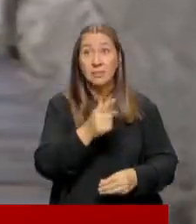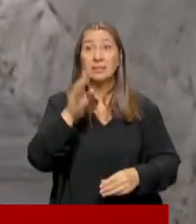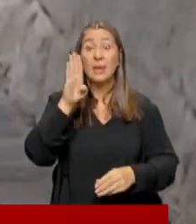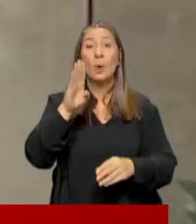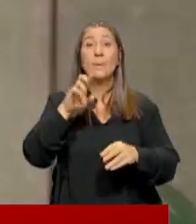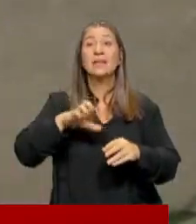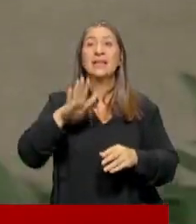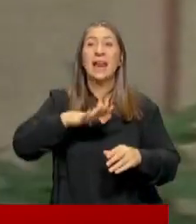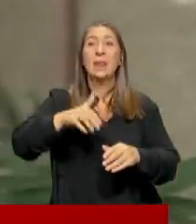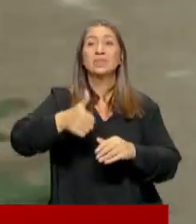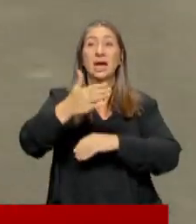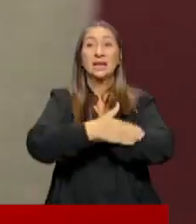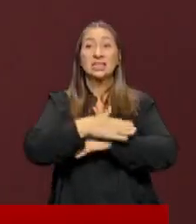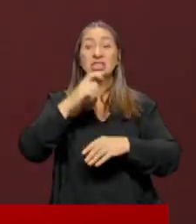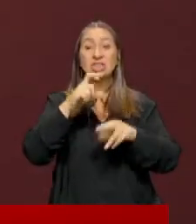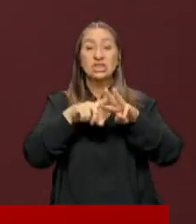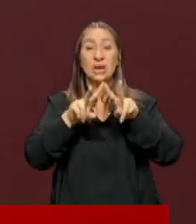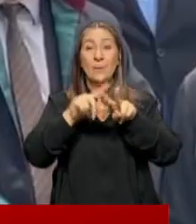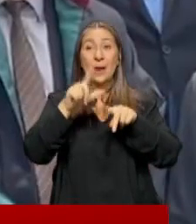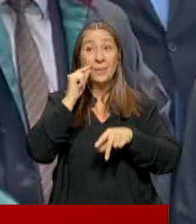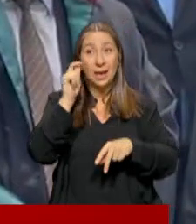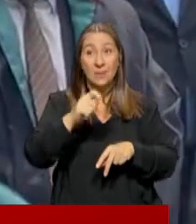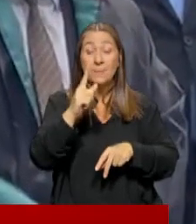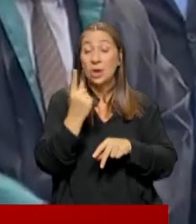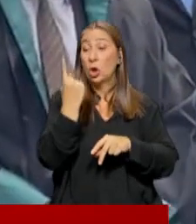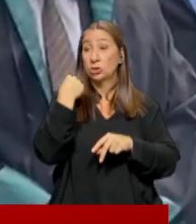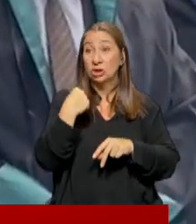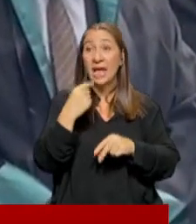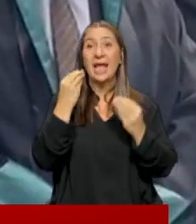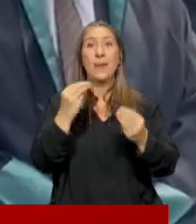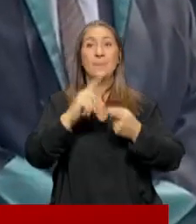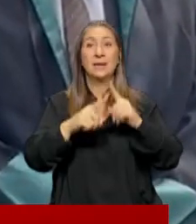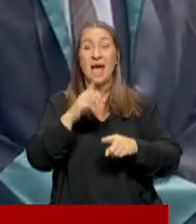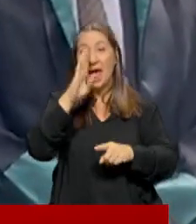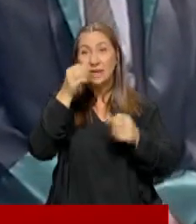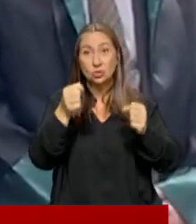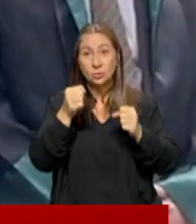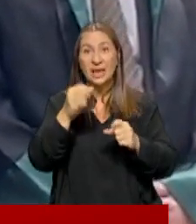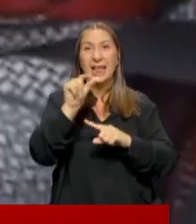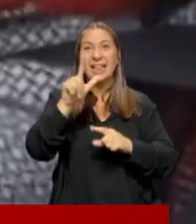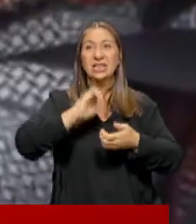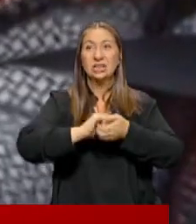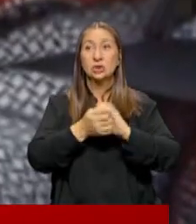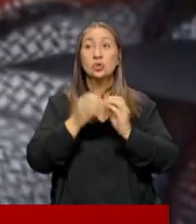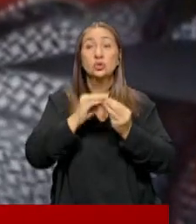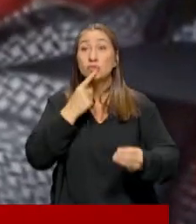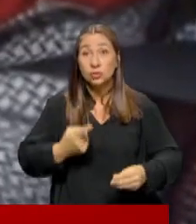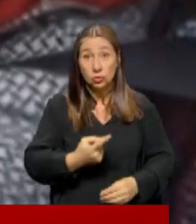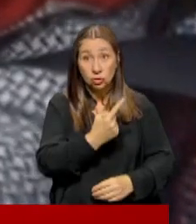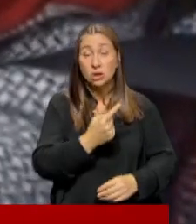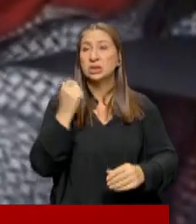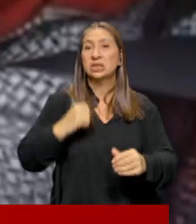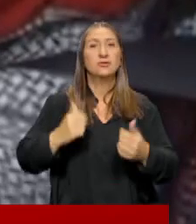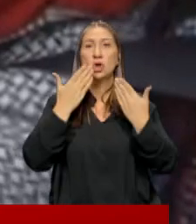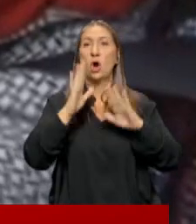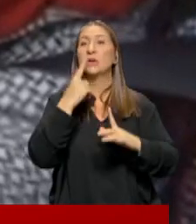Demokrat Parti Genel Başkan Yardımcısı Cemal Enginyurt yaptı. Bir gün önce İYİ Parti Erzurum İl Teşkilatı'nın suç duyurusuysa